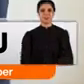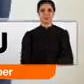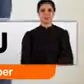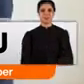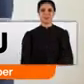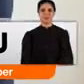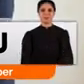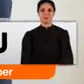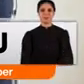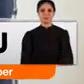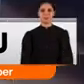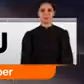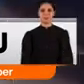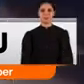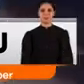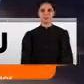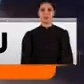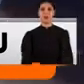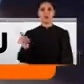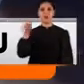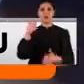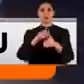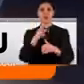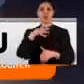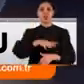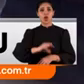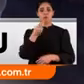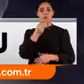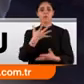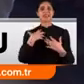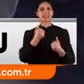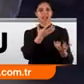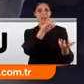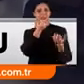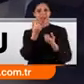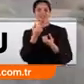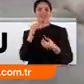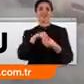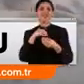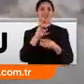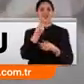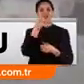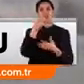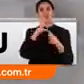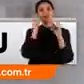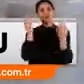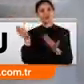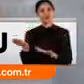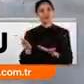sevinç, mutluluk hep bir arada yaşıyoruz. Himmetoğlu çifti dördüzlerini sağlıklı bir şekilde kucaklarına alabildikleri için çok mutlu.